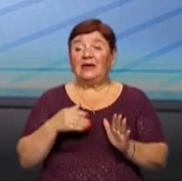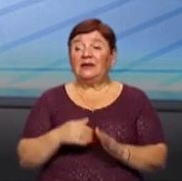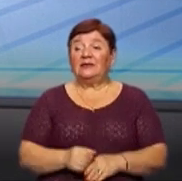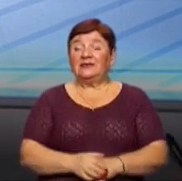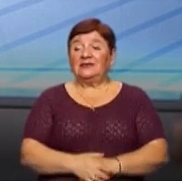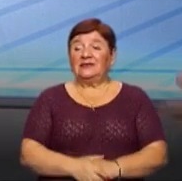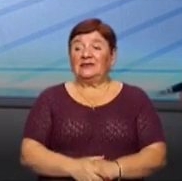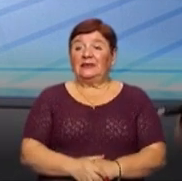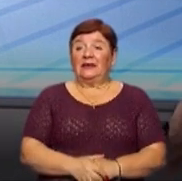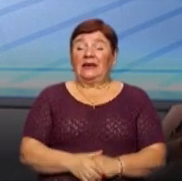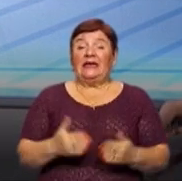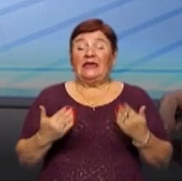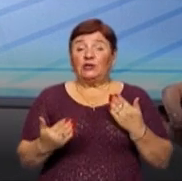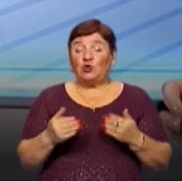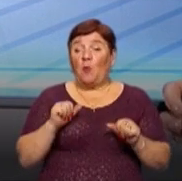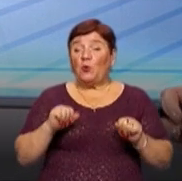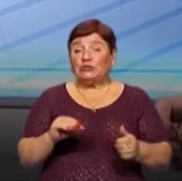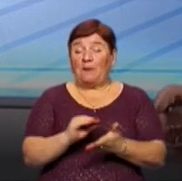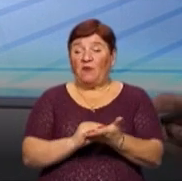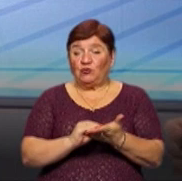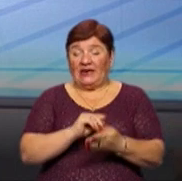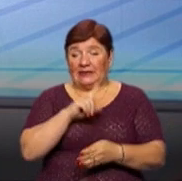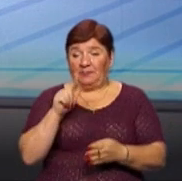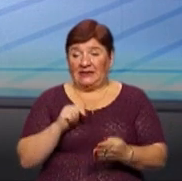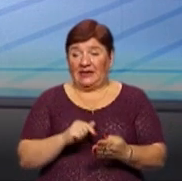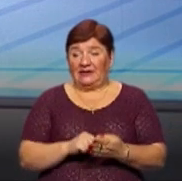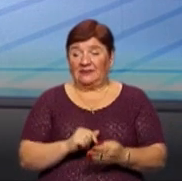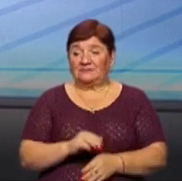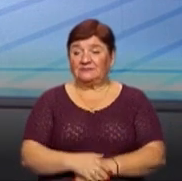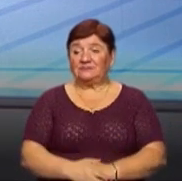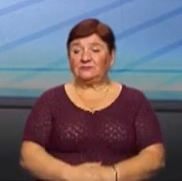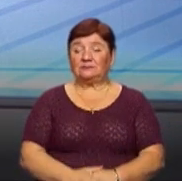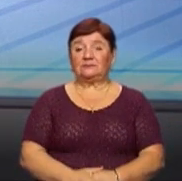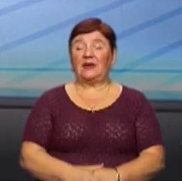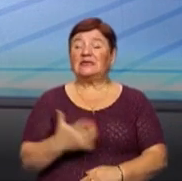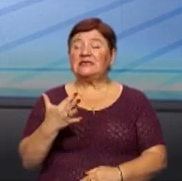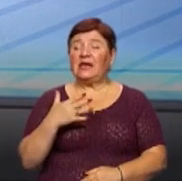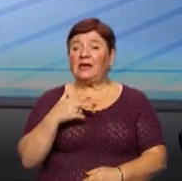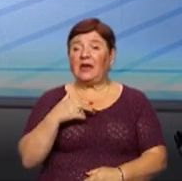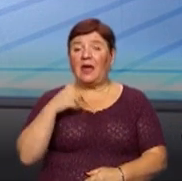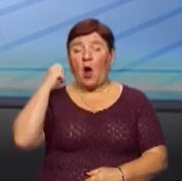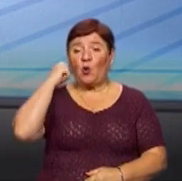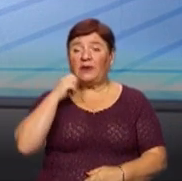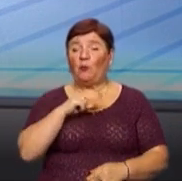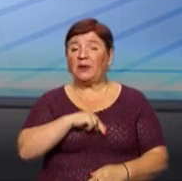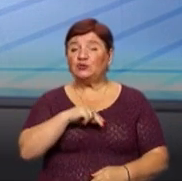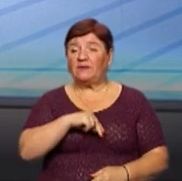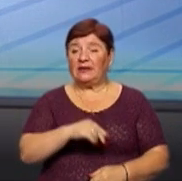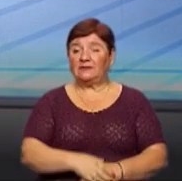Зрозуміло, скільки... Трохи, якщо можна повторити питання. Скільки відпрацювали, я не зрозуміла, скільки років. Скільки років